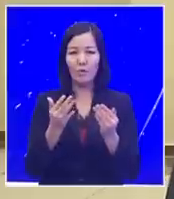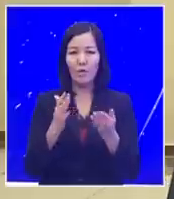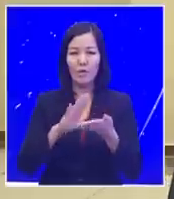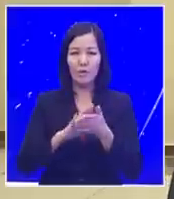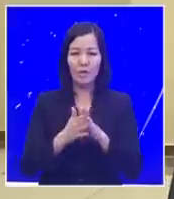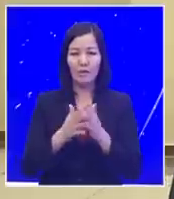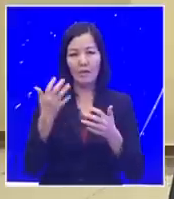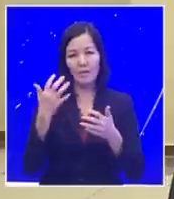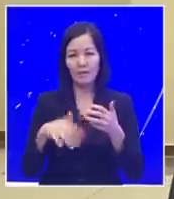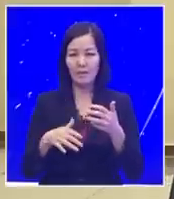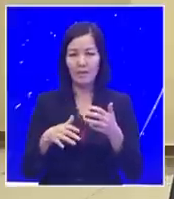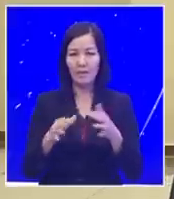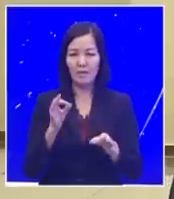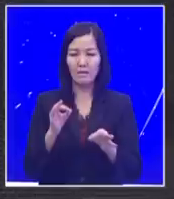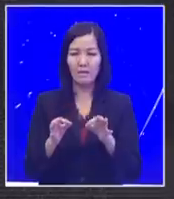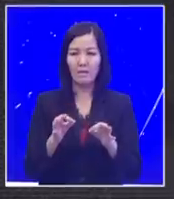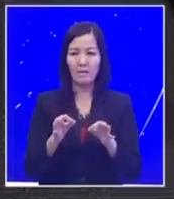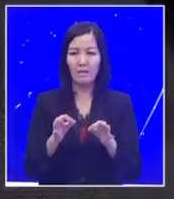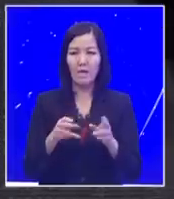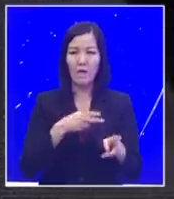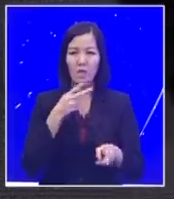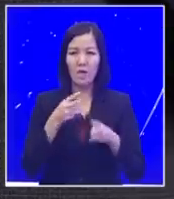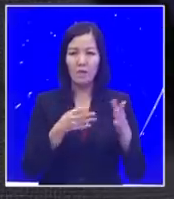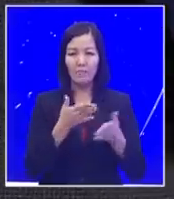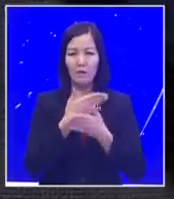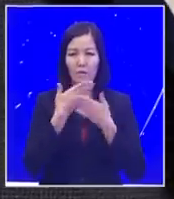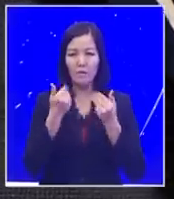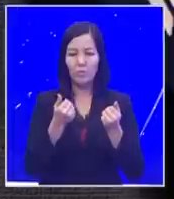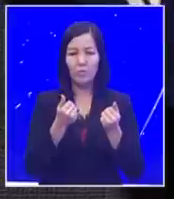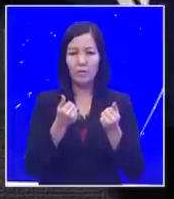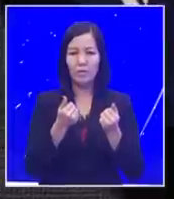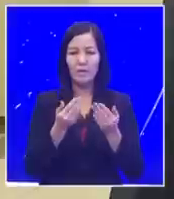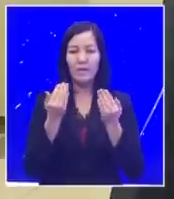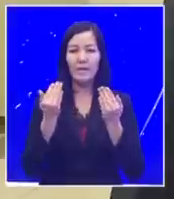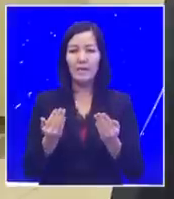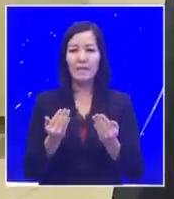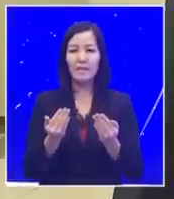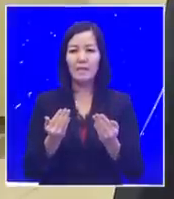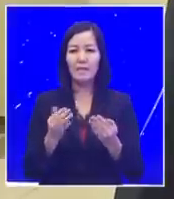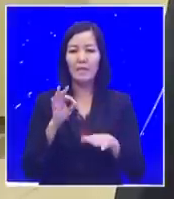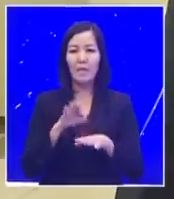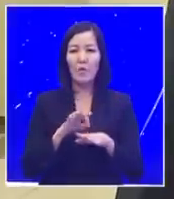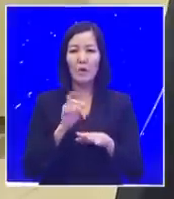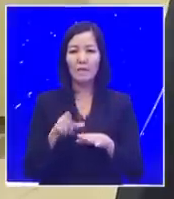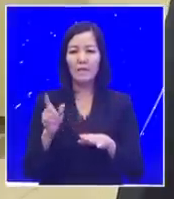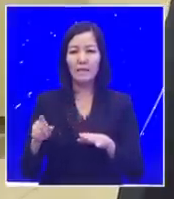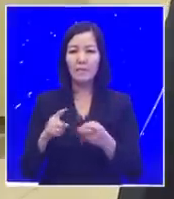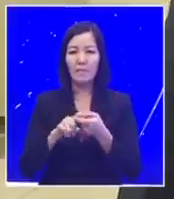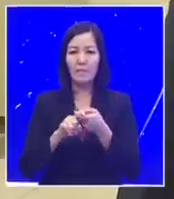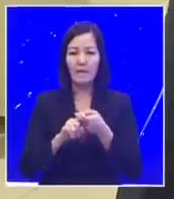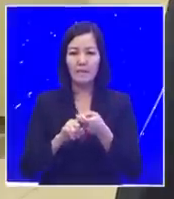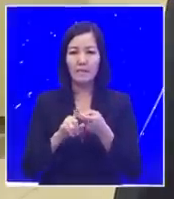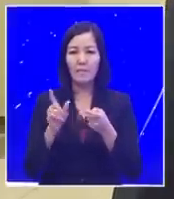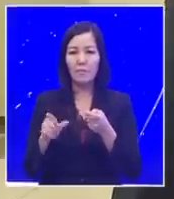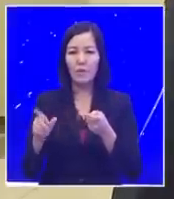орташа. Жаңағыдай шағымдары жоқ. Енді ана науқас адамдардың бірге контакттағы болған